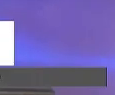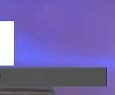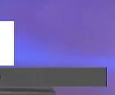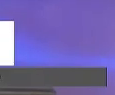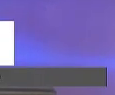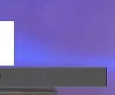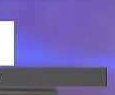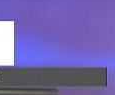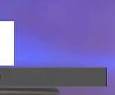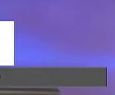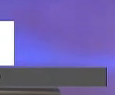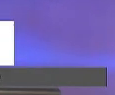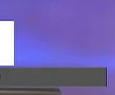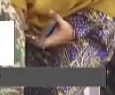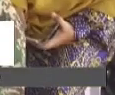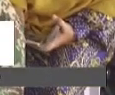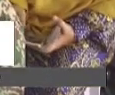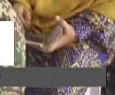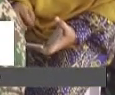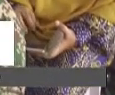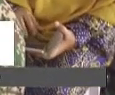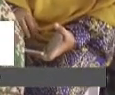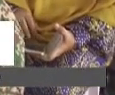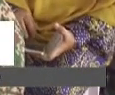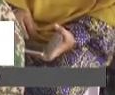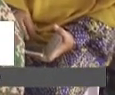Tiga inisiatif baharu bantu bekas tentera.